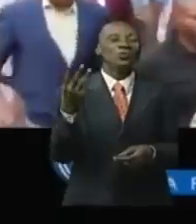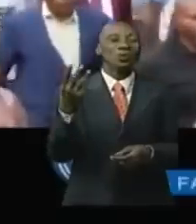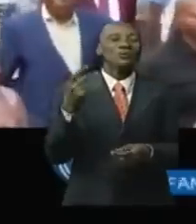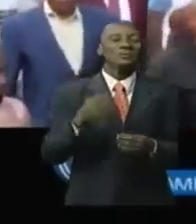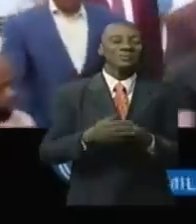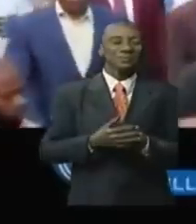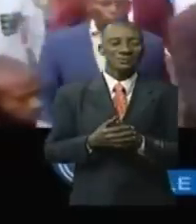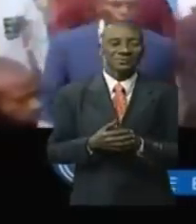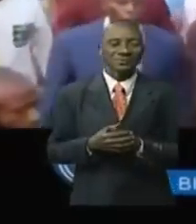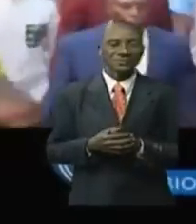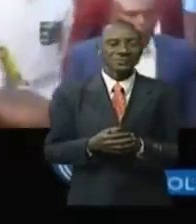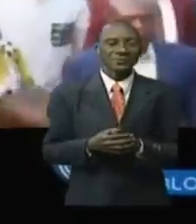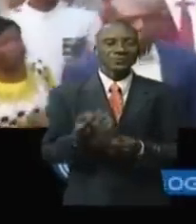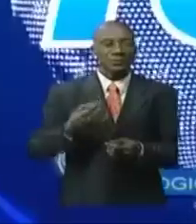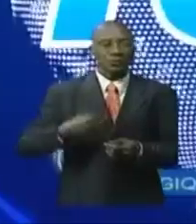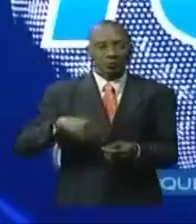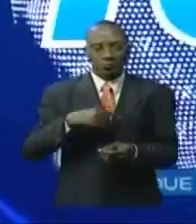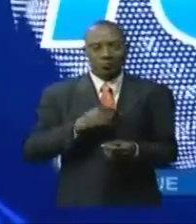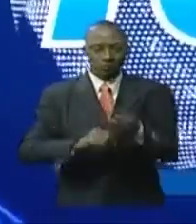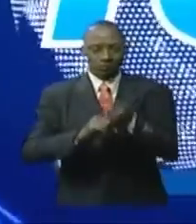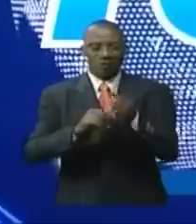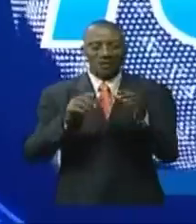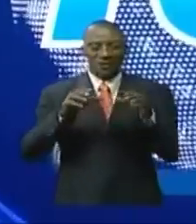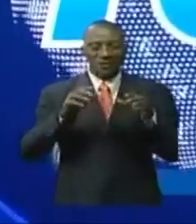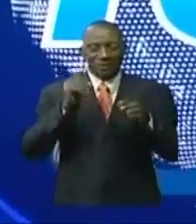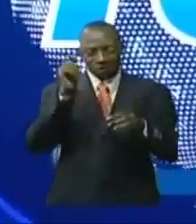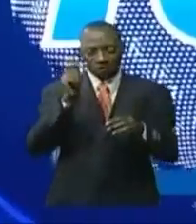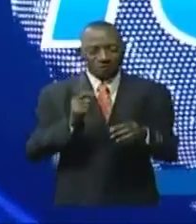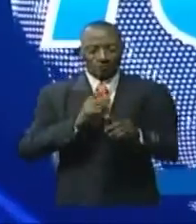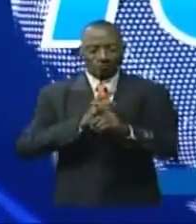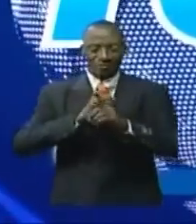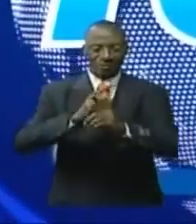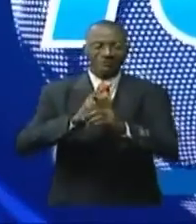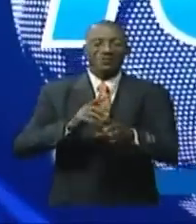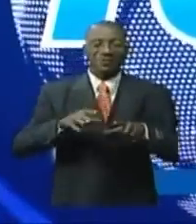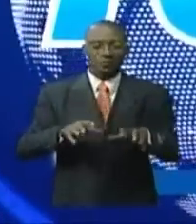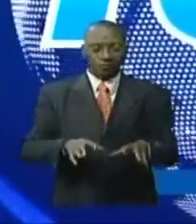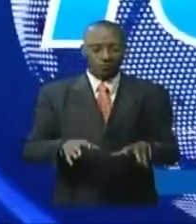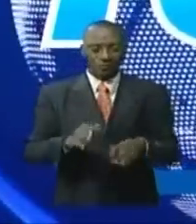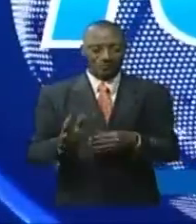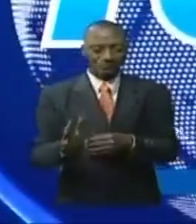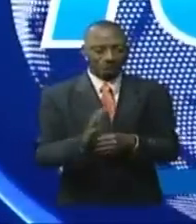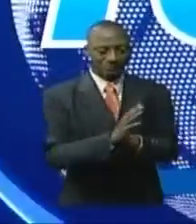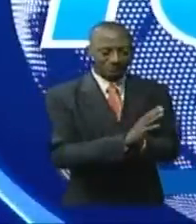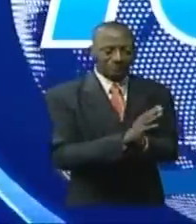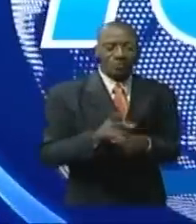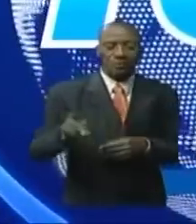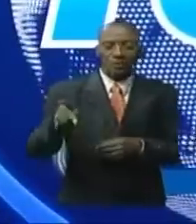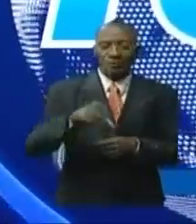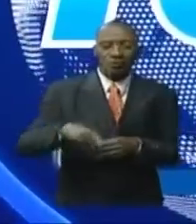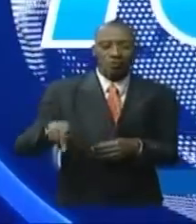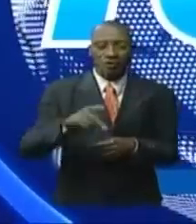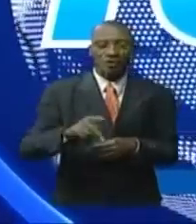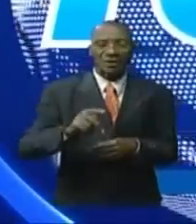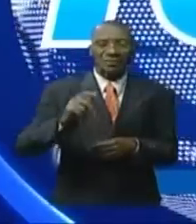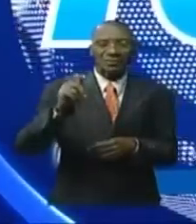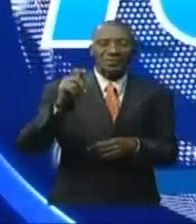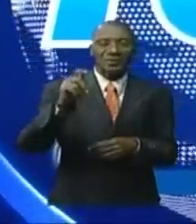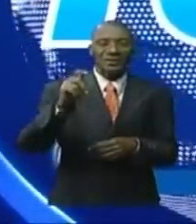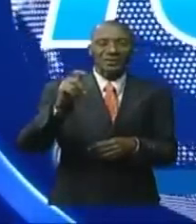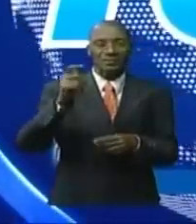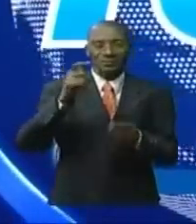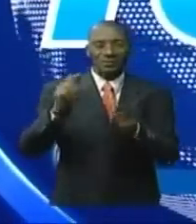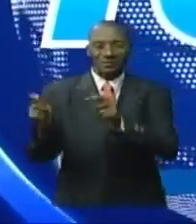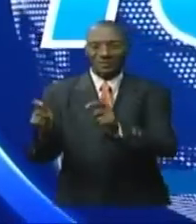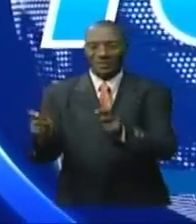pour la défense de la mère patrie. Direction la province du Tanganyika où le programme national de démobilisation et de